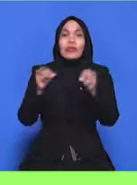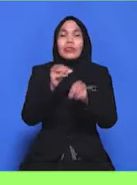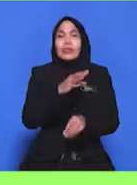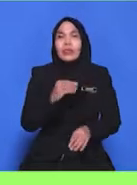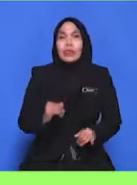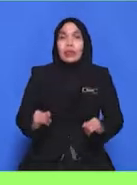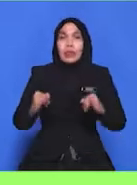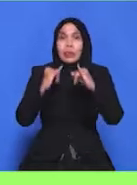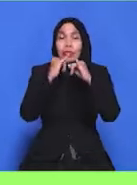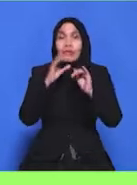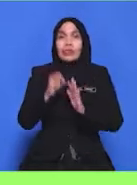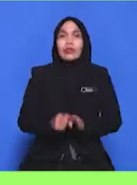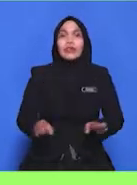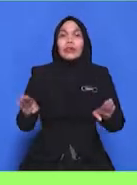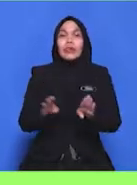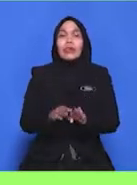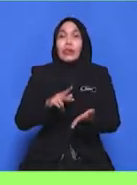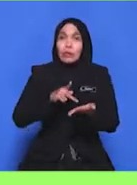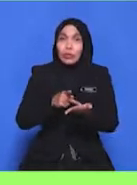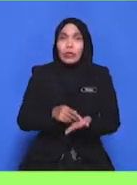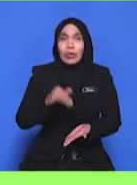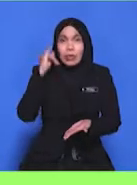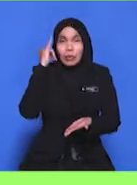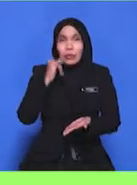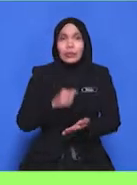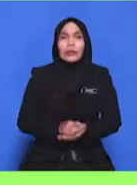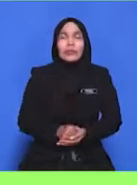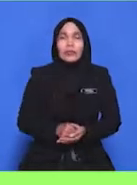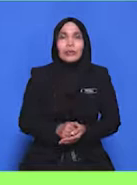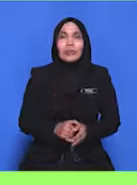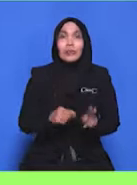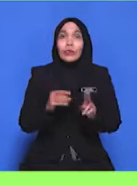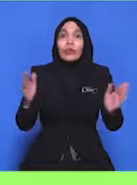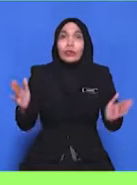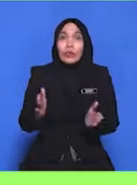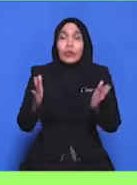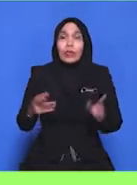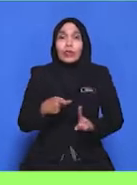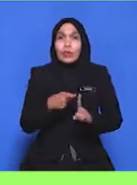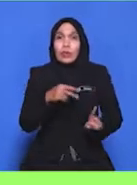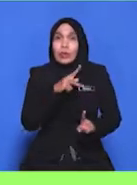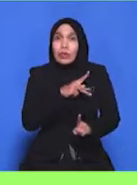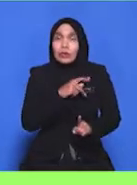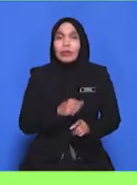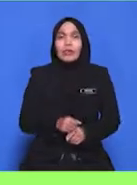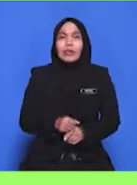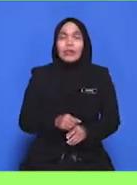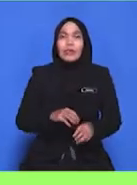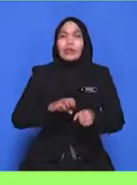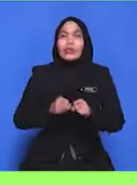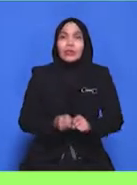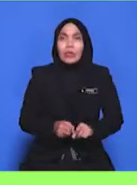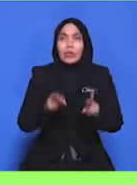ilmu pengetahuan. Kedua, galakkan daripada khalifah agar rakyat menguasai pelbagai ilmu.